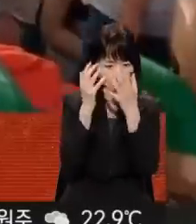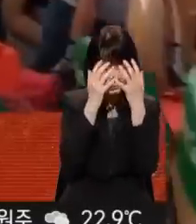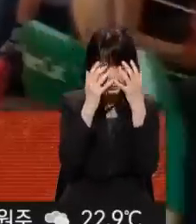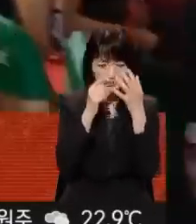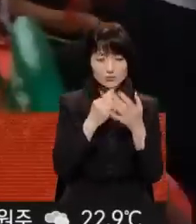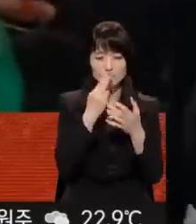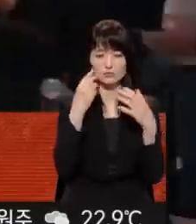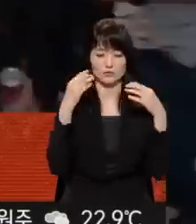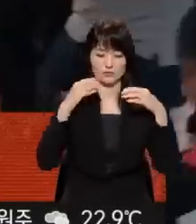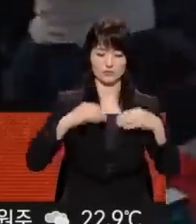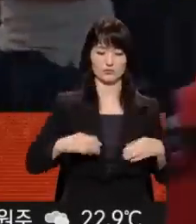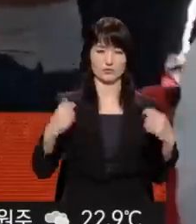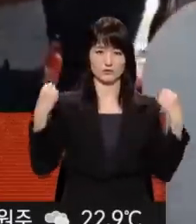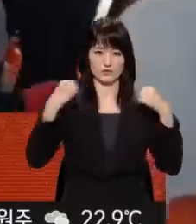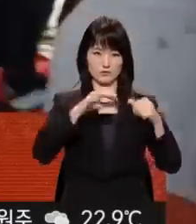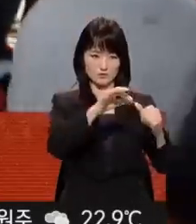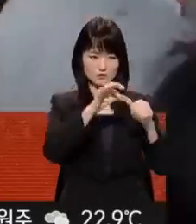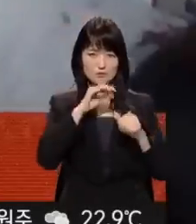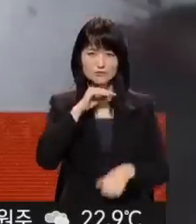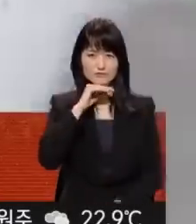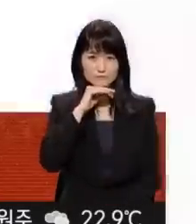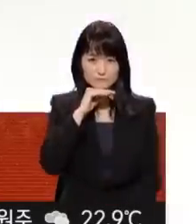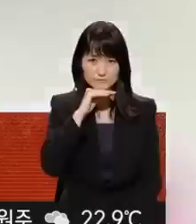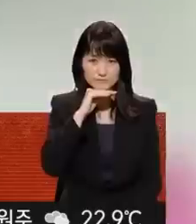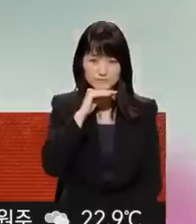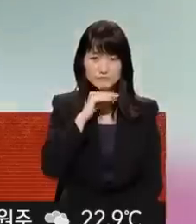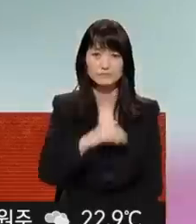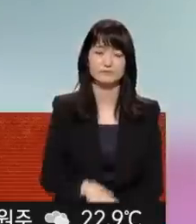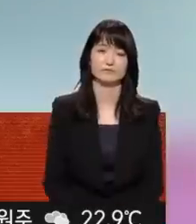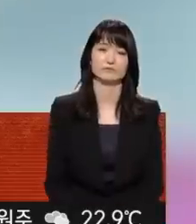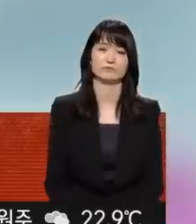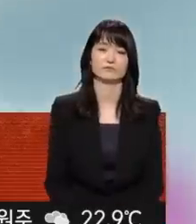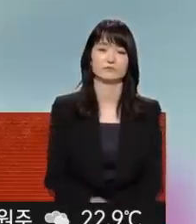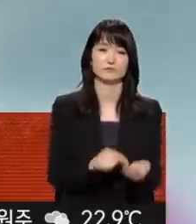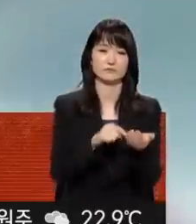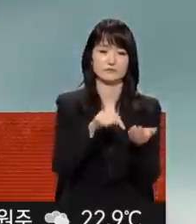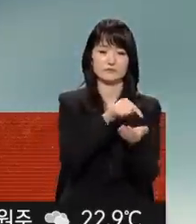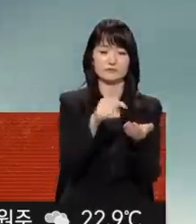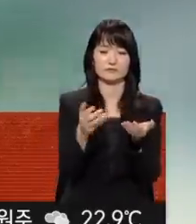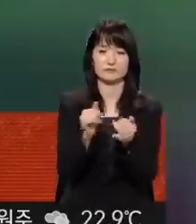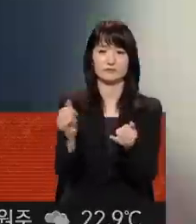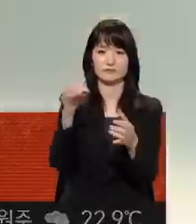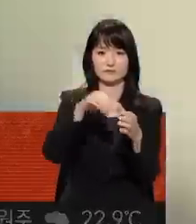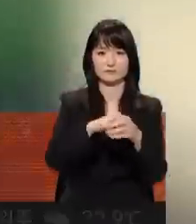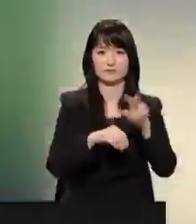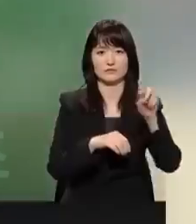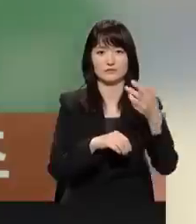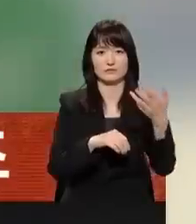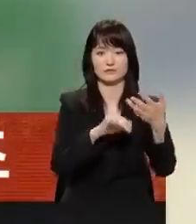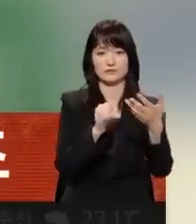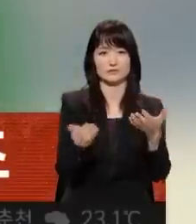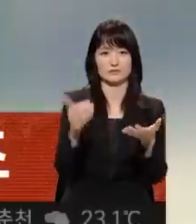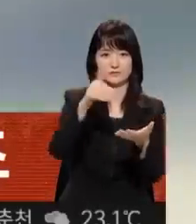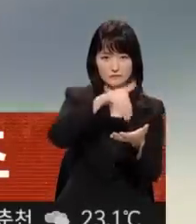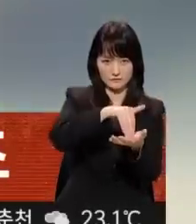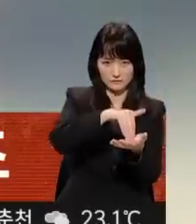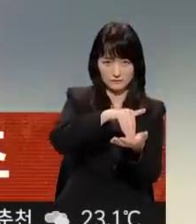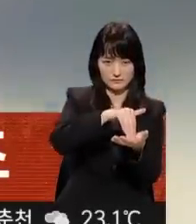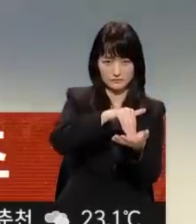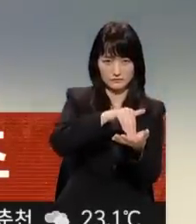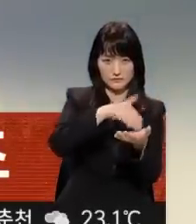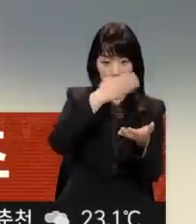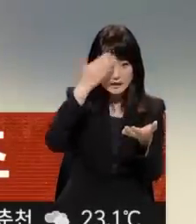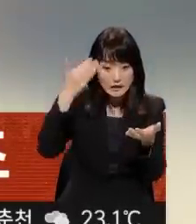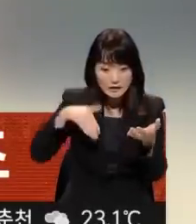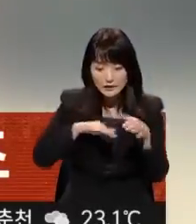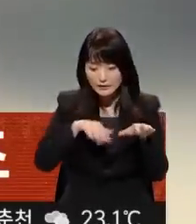입고요. 구조만을 기다려야 했습니다. 구조됐습니까? 이 여객선에는 승무원 포함해서 208명 사람들이 타고 있었는데 정말